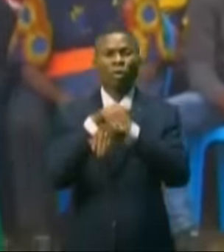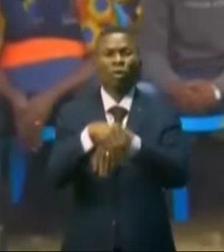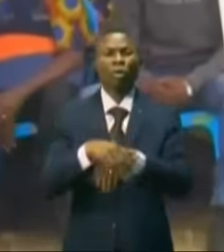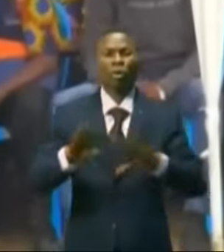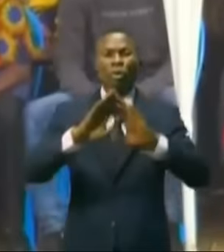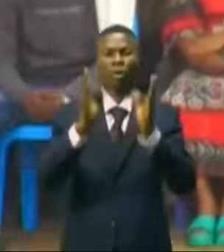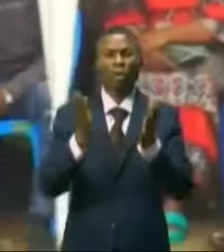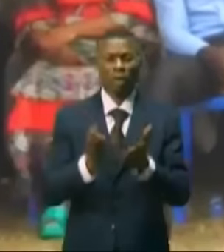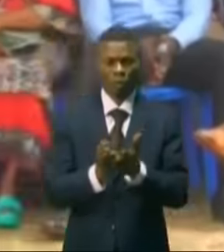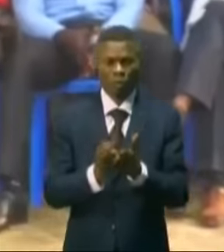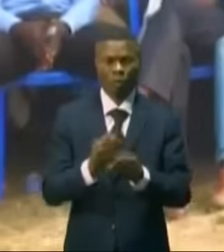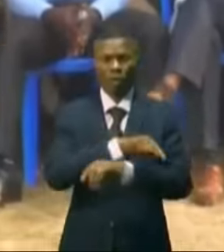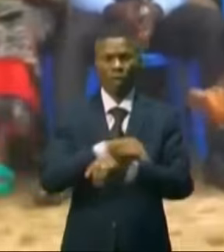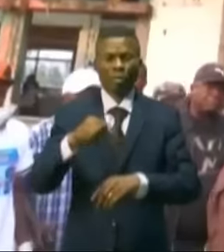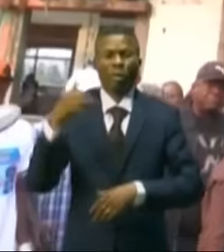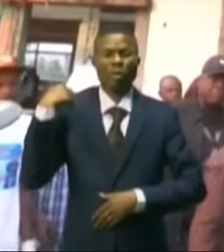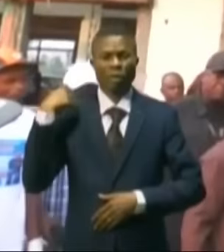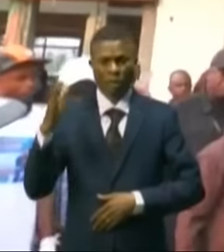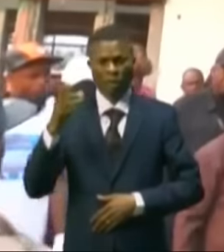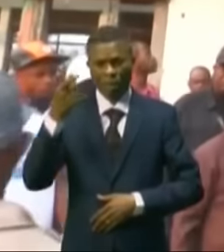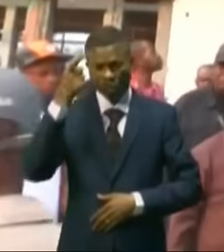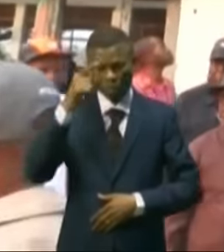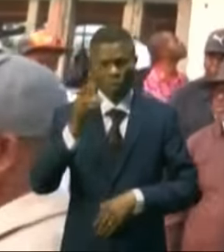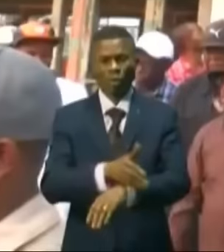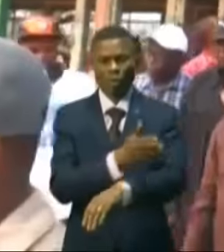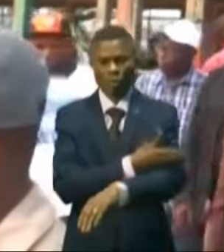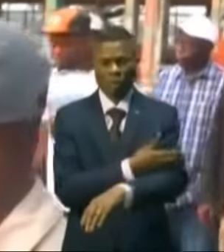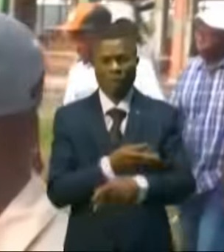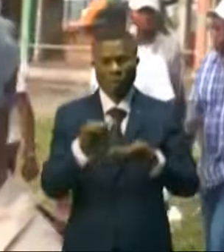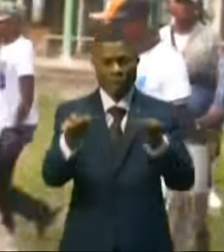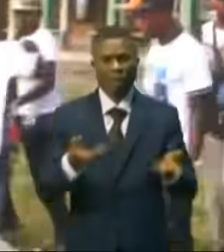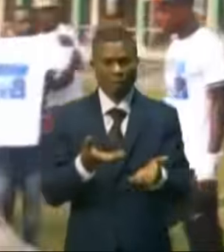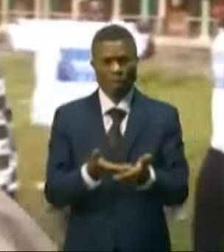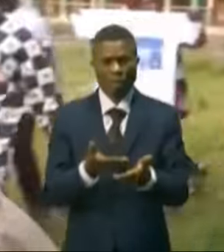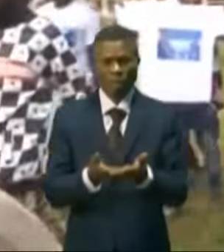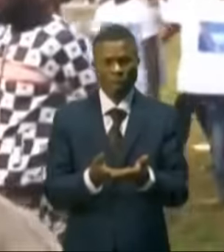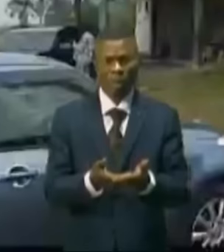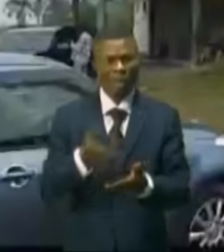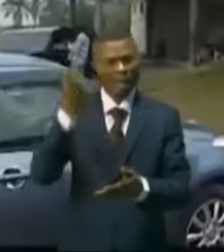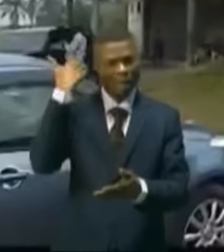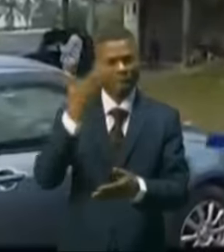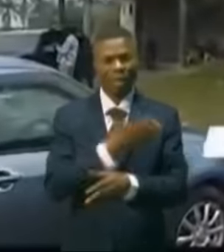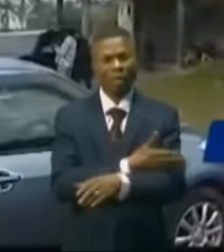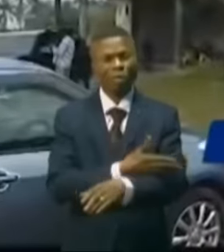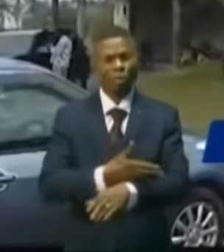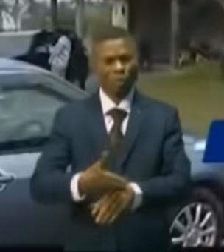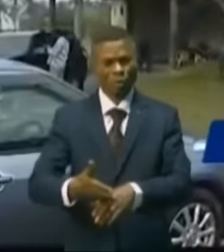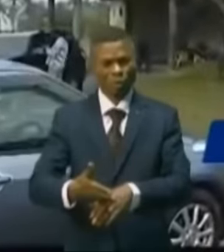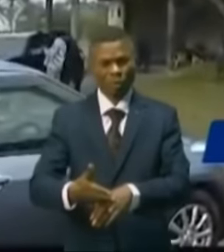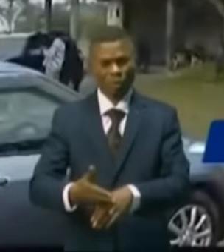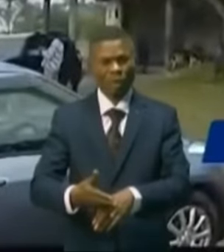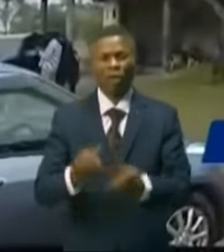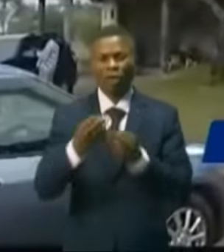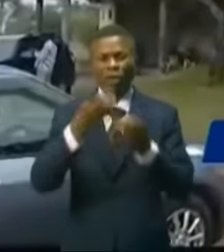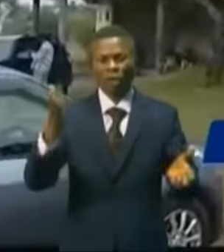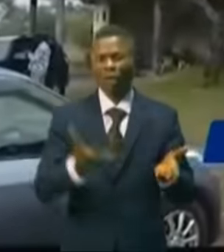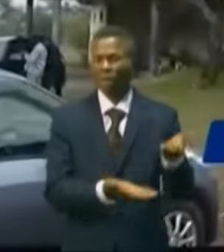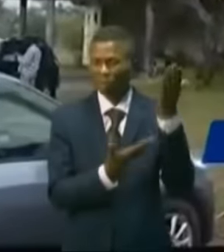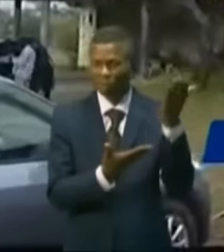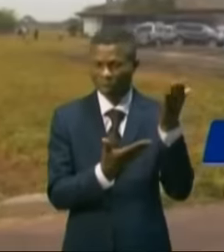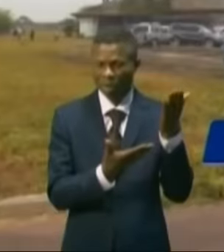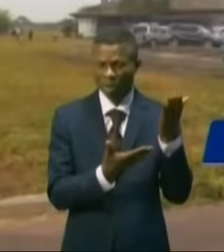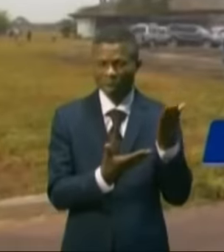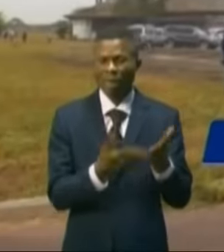tous les services du tourisme pour l'avancement de ces sites qui est déjà potentiellement une richesse. Une